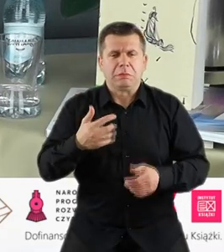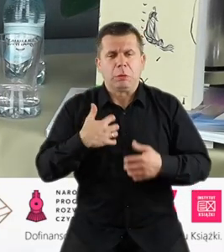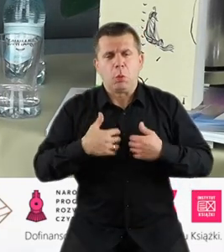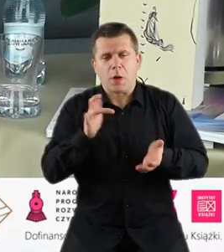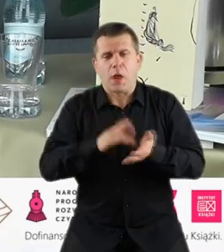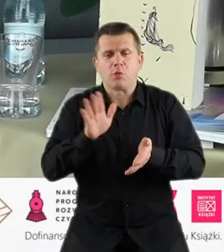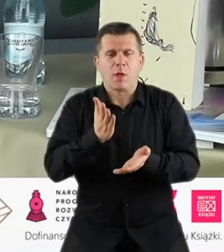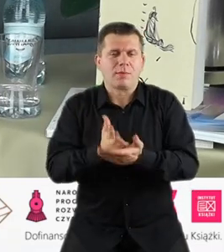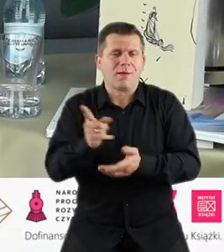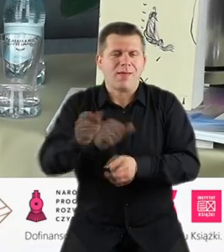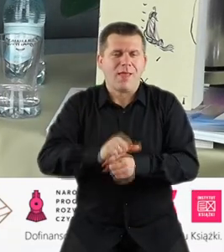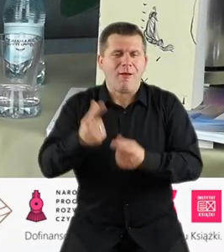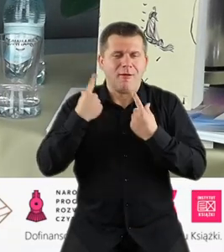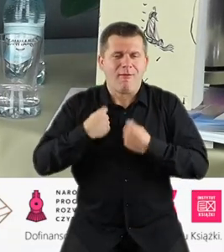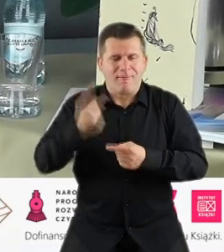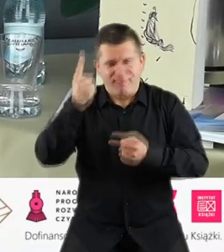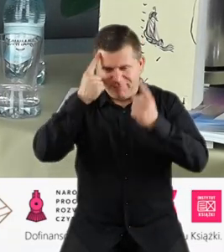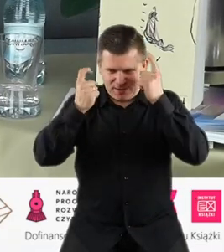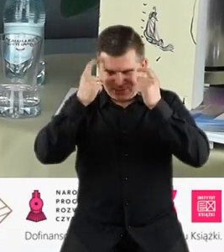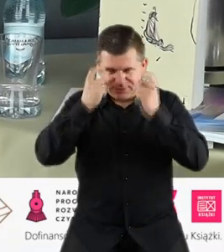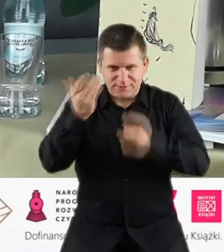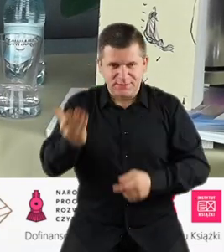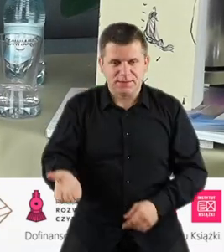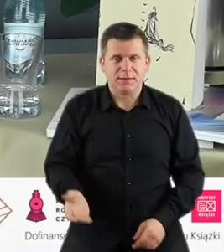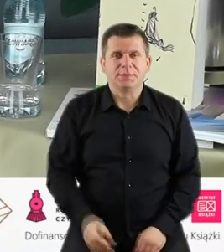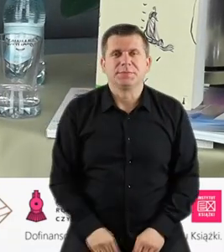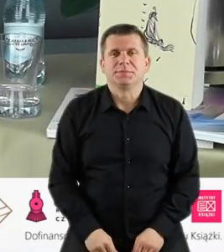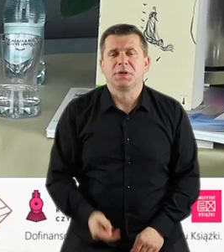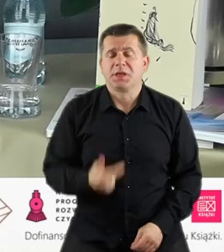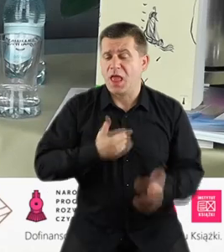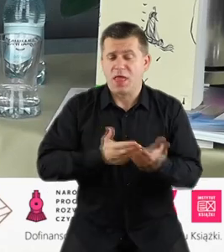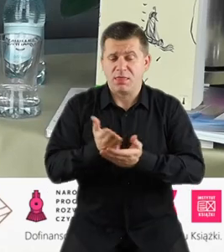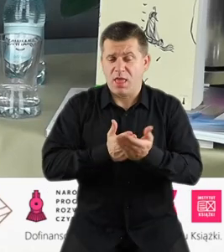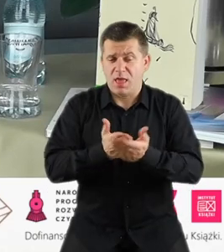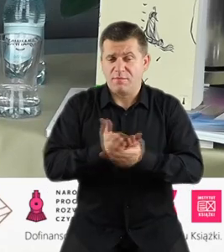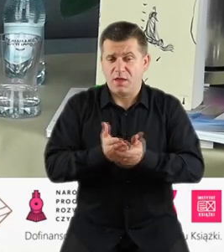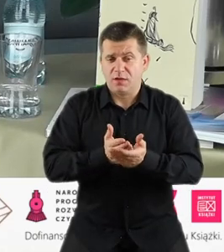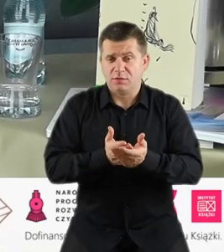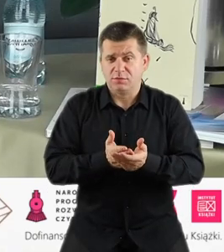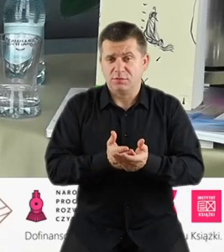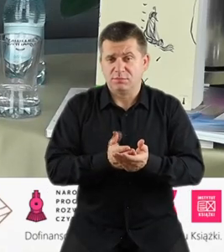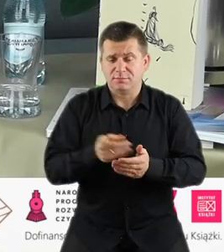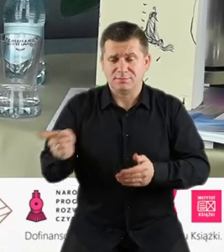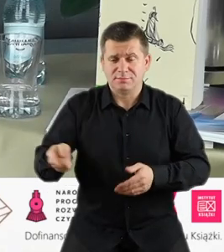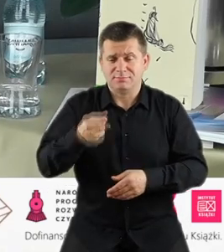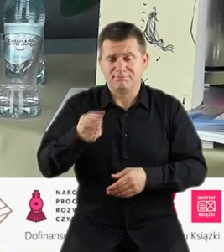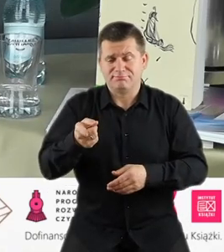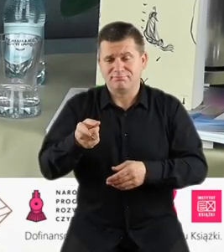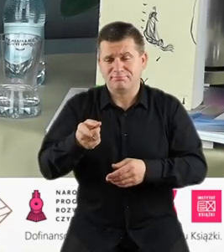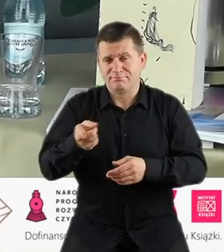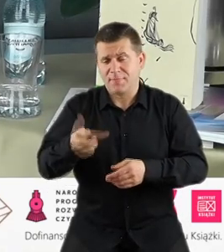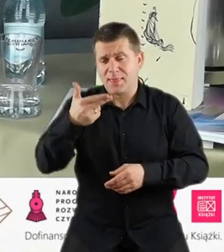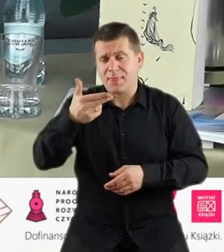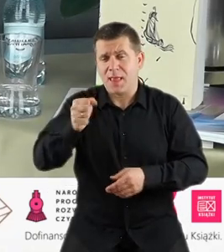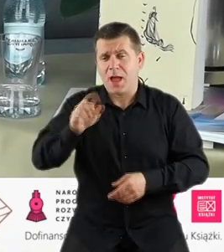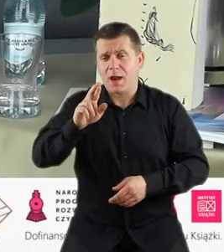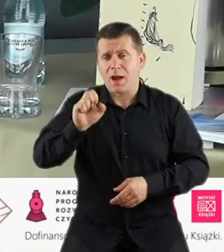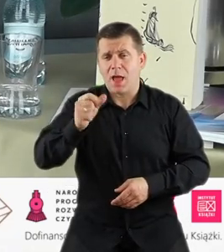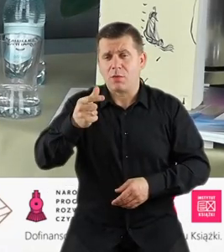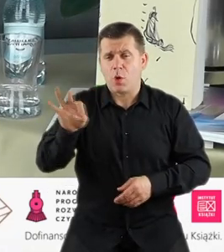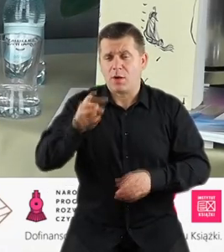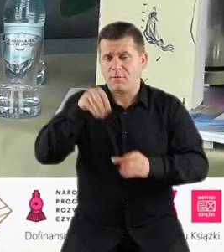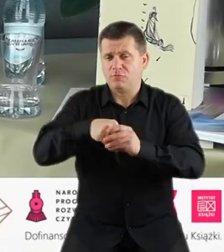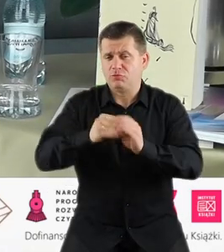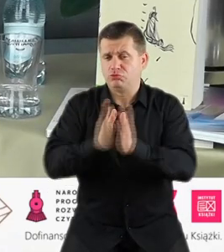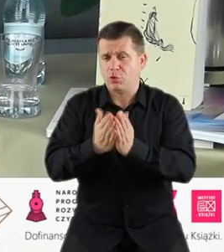przecież jest tylko fikcyjną postacią. Natomiast ja bym nie wierzyła tym narratorom. W ogóle narratorom